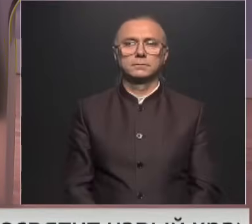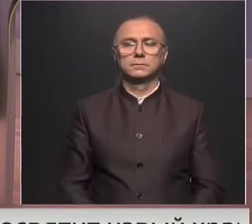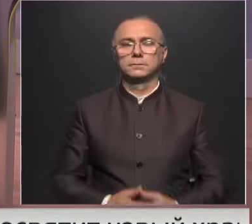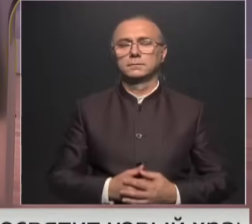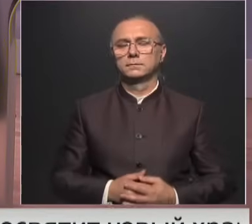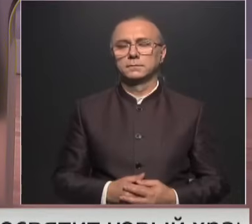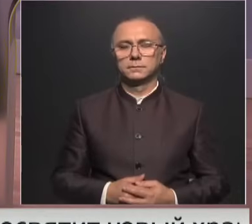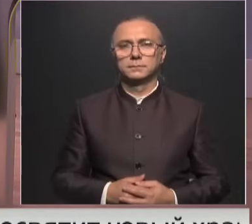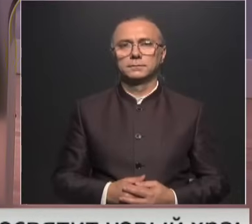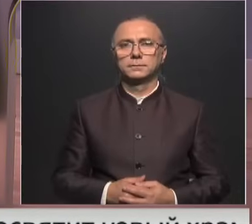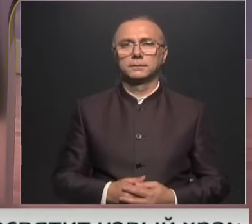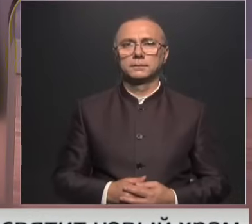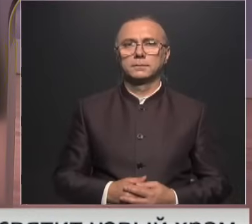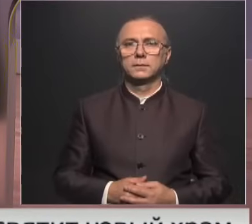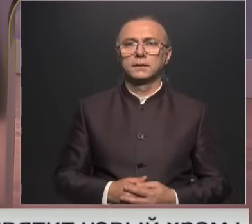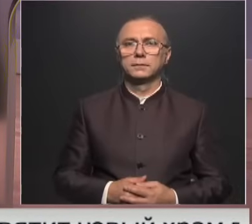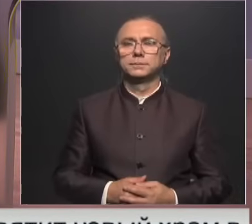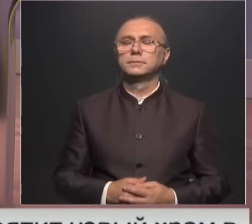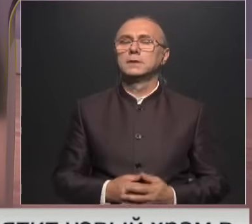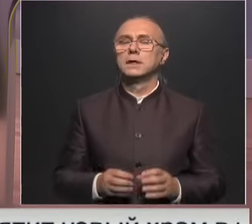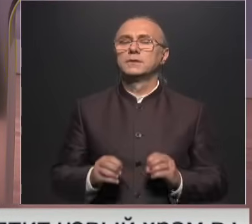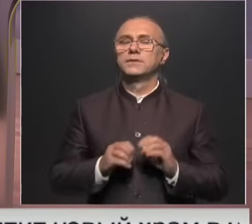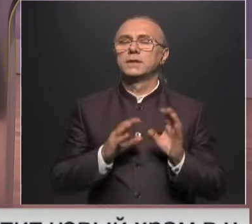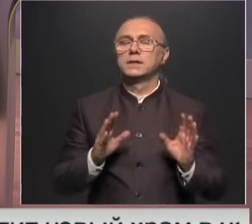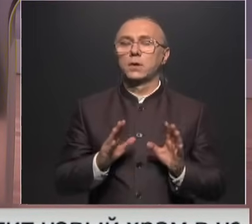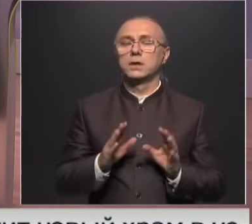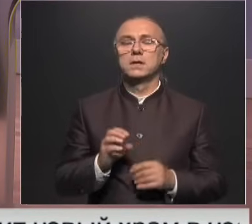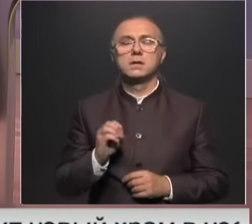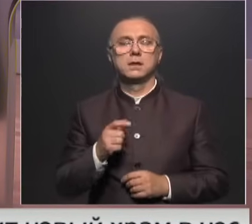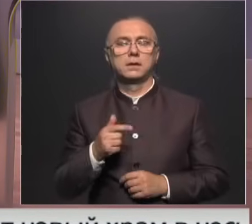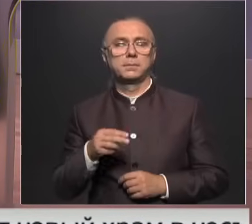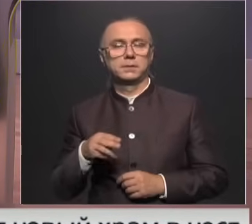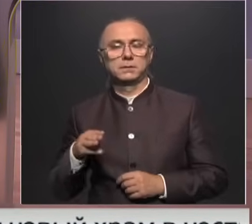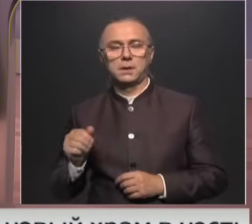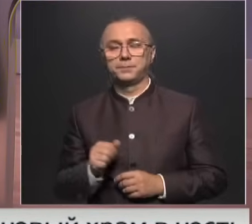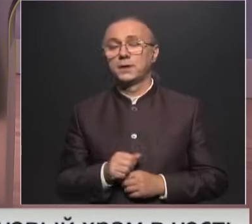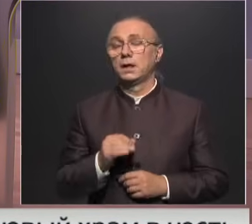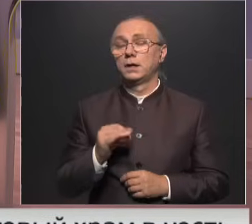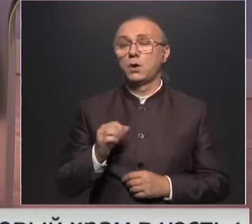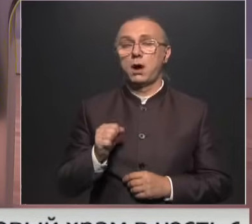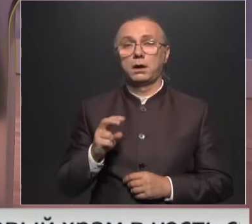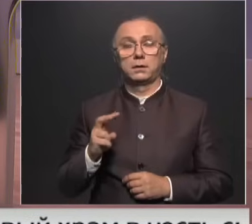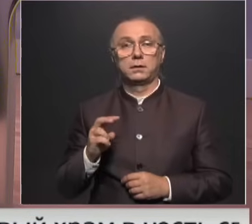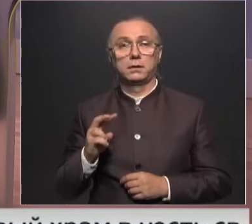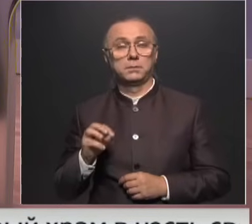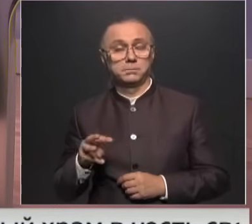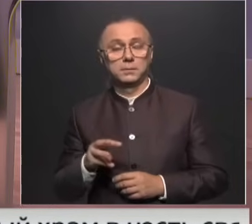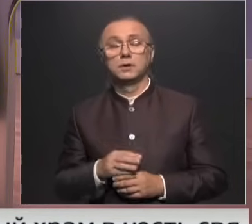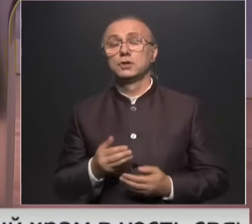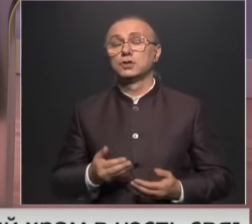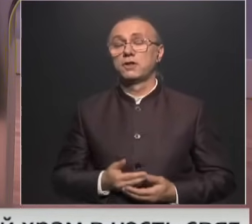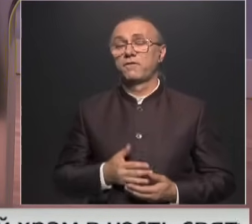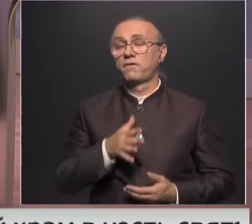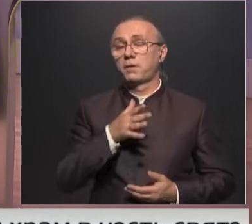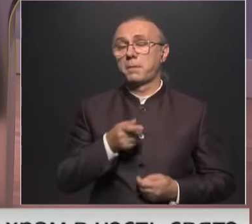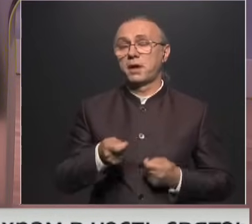Вы смотрите «Вечер на Спасе». Святитель Египта Иоаким жил в 15 веке в правлении турецкого султана Селима I.